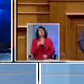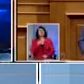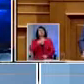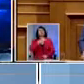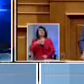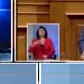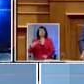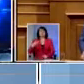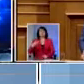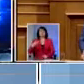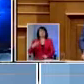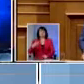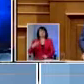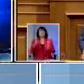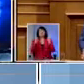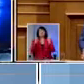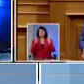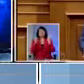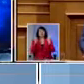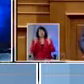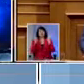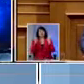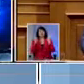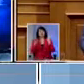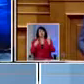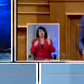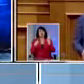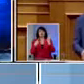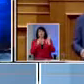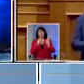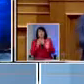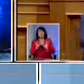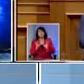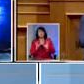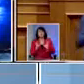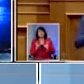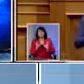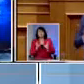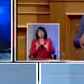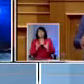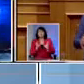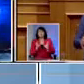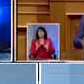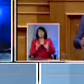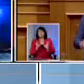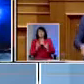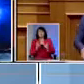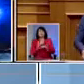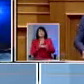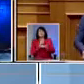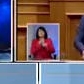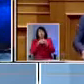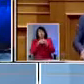είναι στην έξοδο. Δηλαδή βλέπετε, ας πούμε... αυτοί θα πάνε στη Νέα Δημοκρατία. Στη Νέα Δημοκρατία θα πάνε. Ναι, όλο αυτό το κομμάτι θα πάει στη Νέα